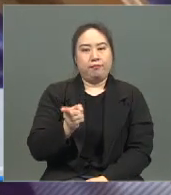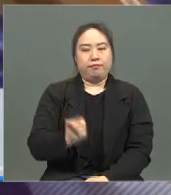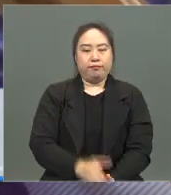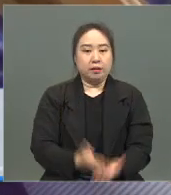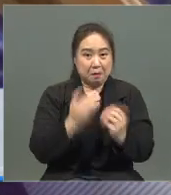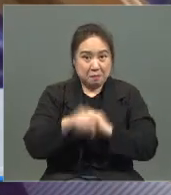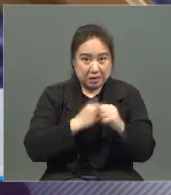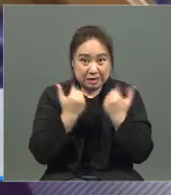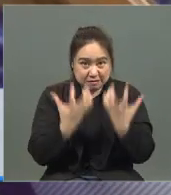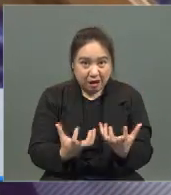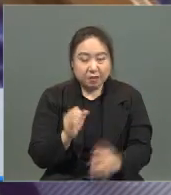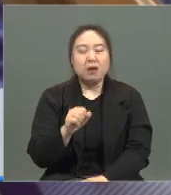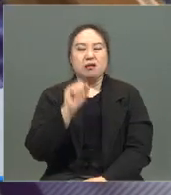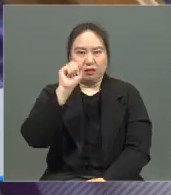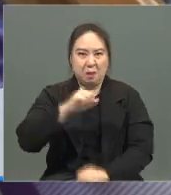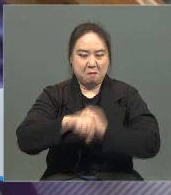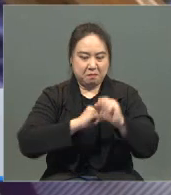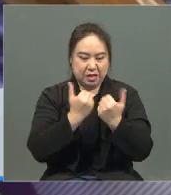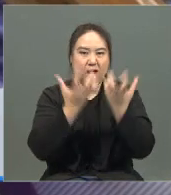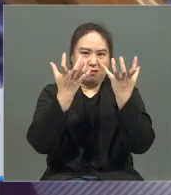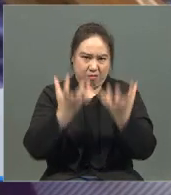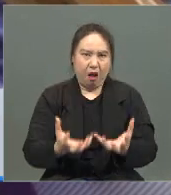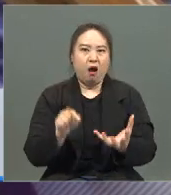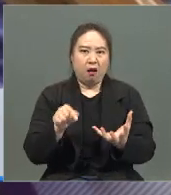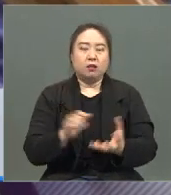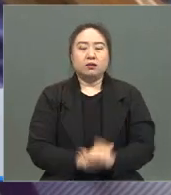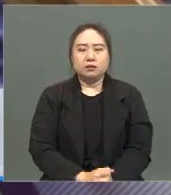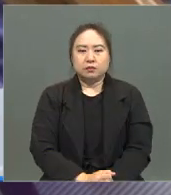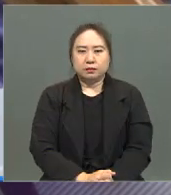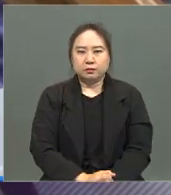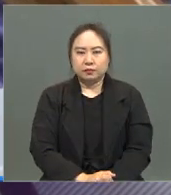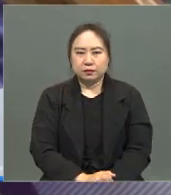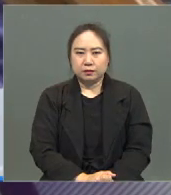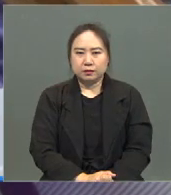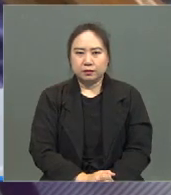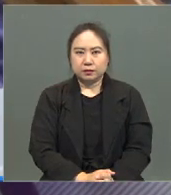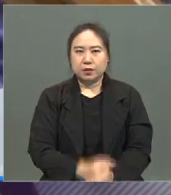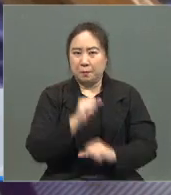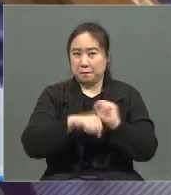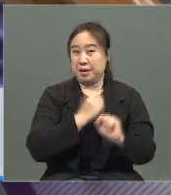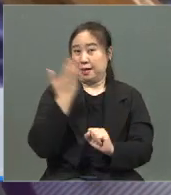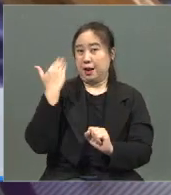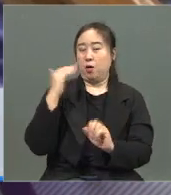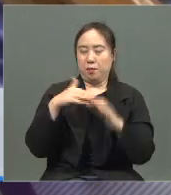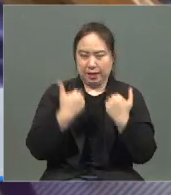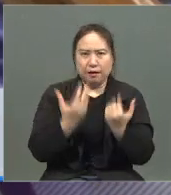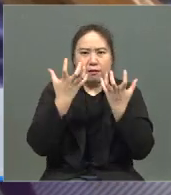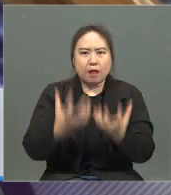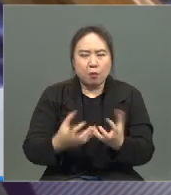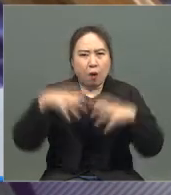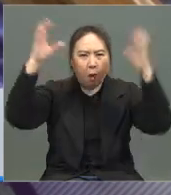ที่จะหนักกว่าปี ครับหนักกว่าเพื่อนครับปีนี ้ทำไมคะปีนี้มันมีความแบบทำไมถึงมีความว่าหนักกว่าปีก่อนก่อน ฝนก็ตกหนัก 2-3 วัน